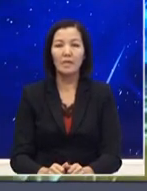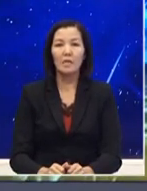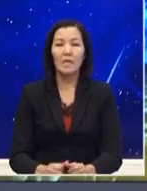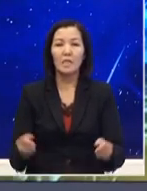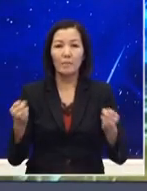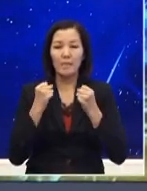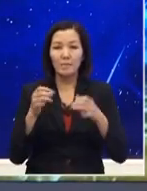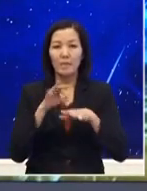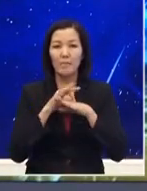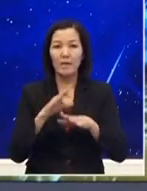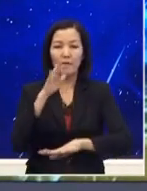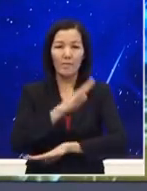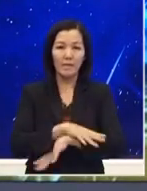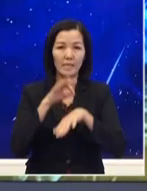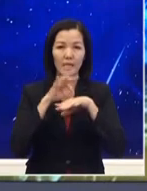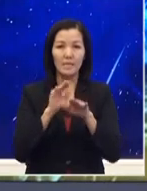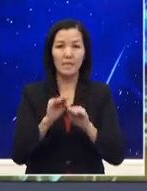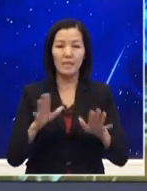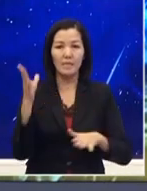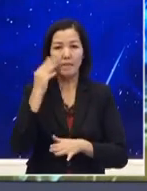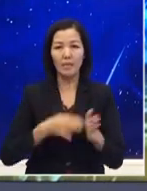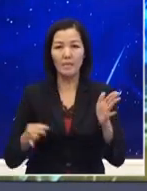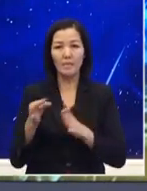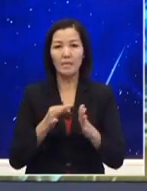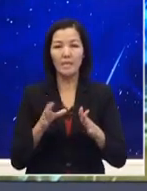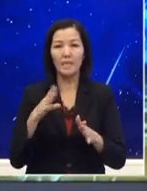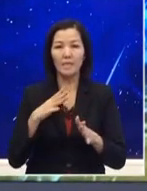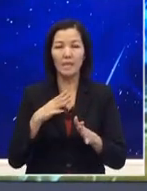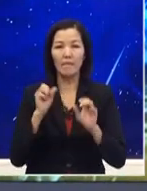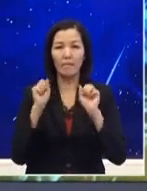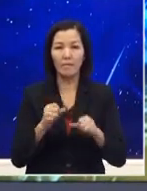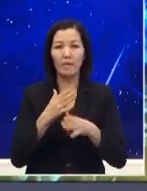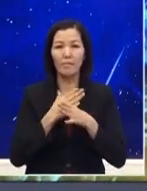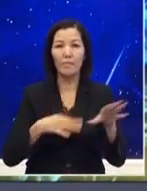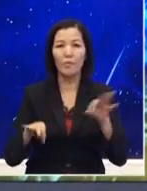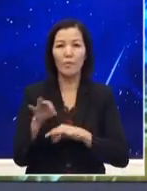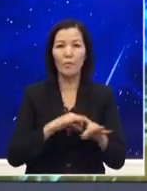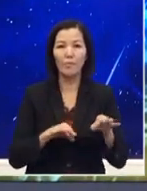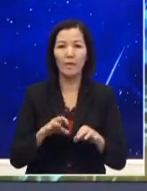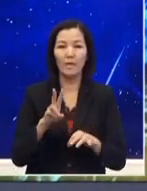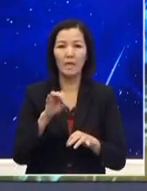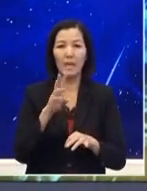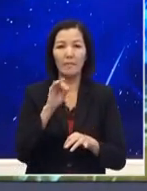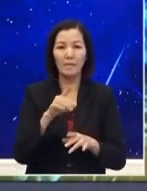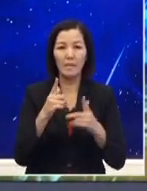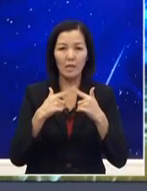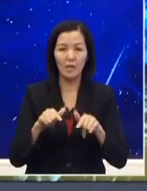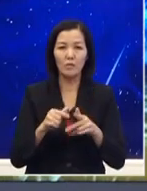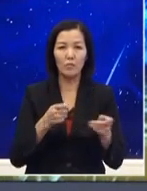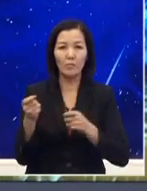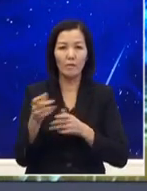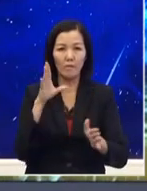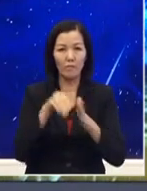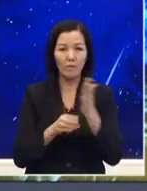Именитые спортсмены провели мастер-классы для детей Алматинской области. Это стало возможным благодаря проекту Open Air на МЫС,